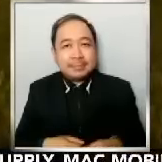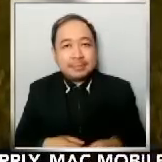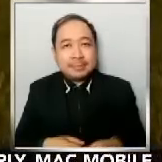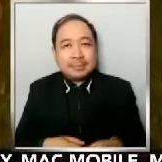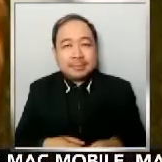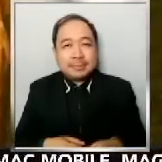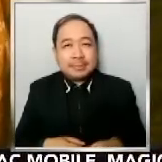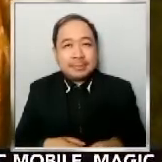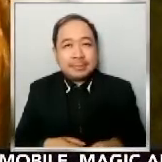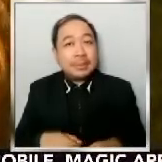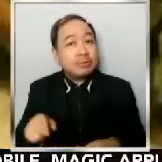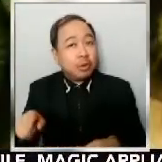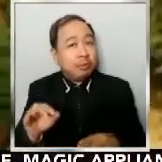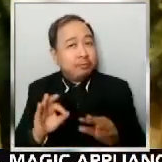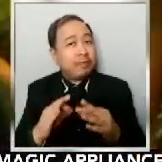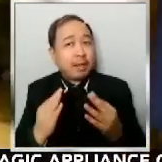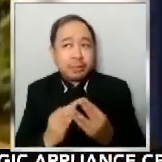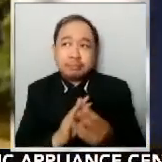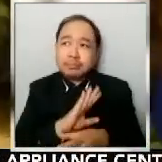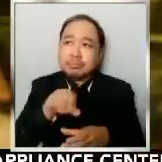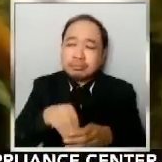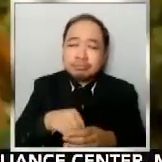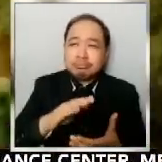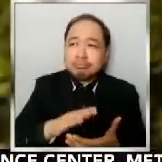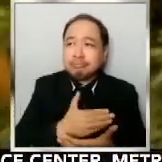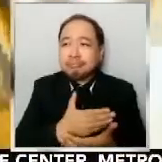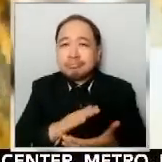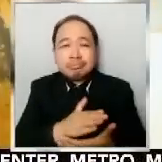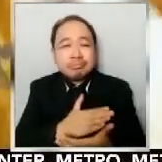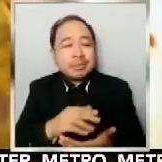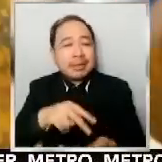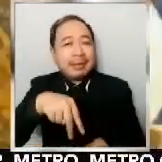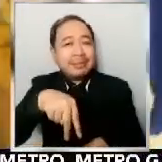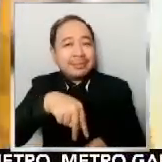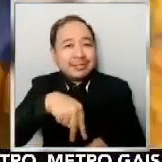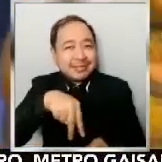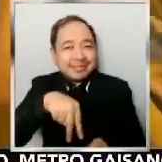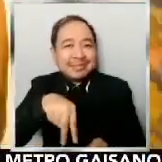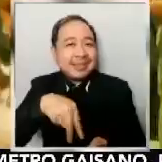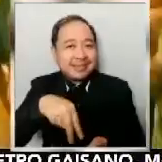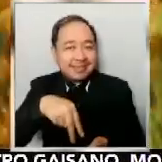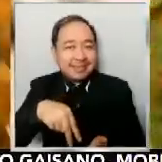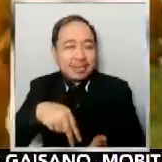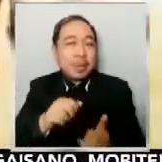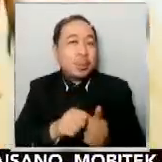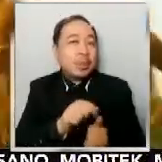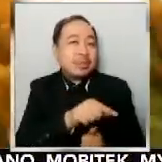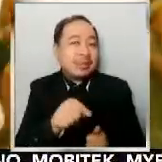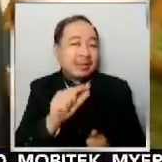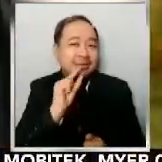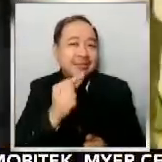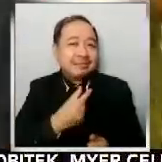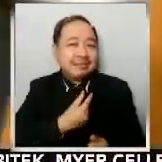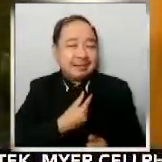na nakikanta. At nakisayaw pa sa kanilang mga bisita.